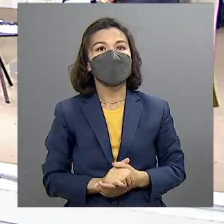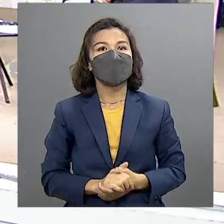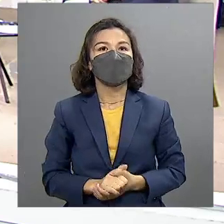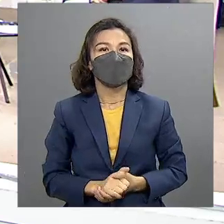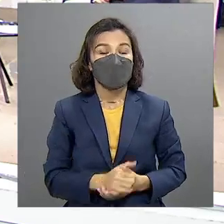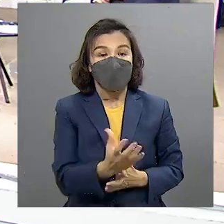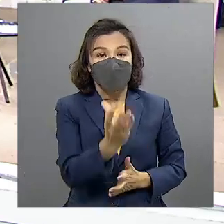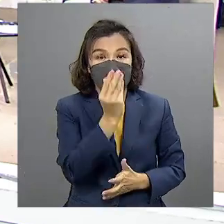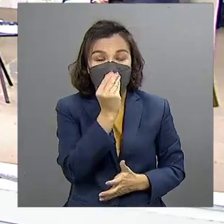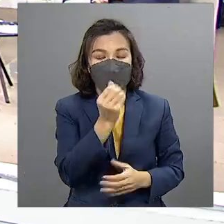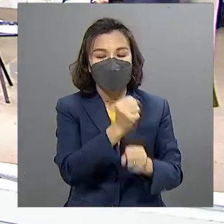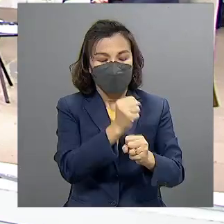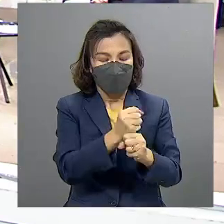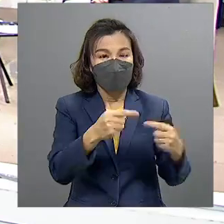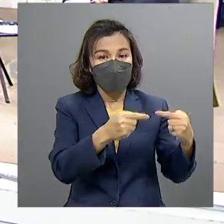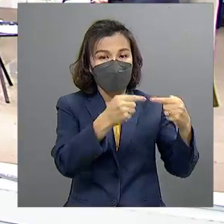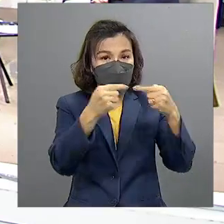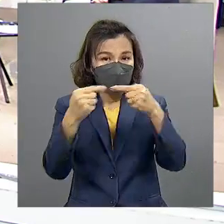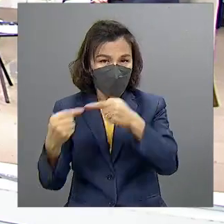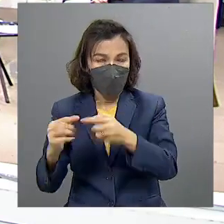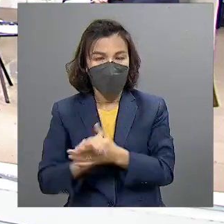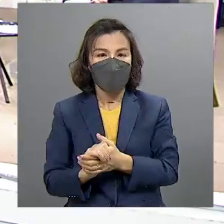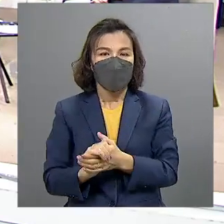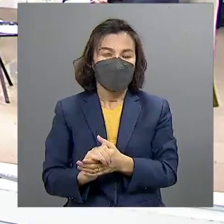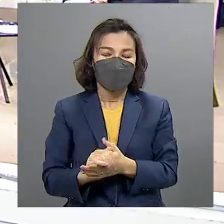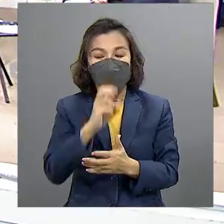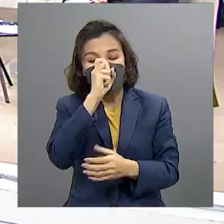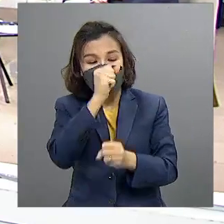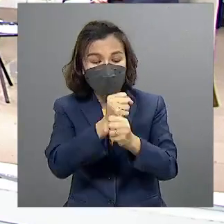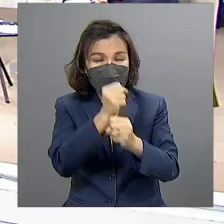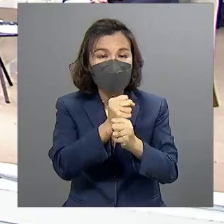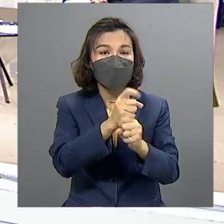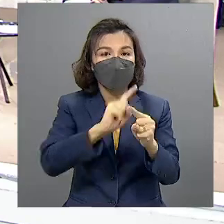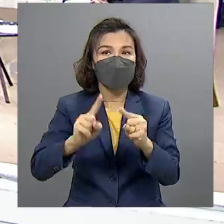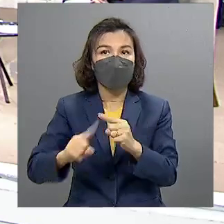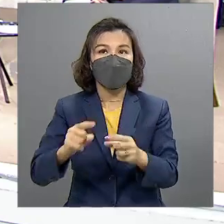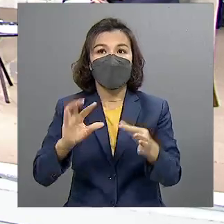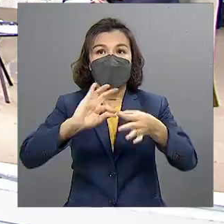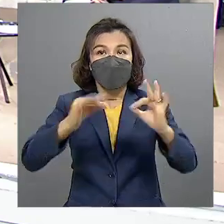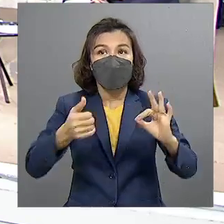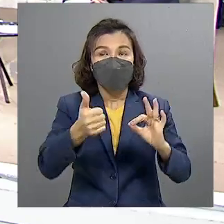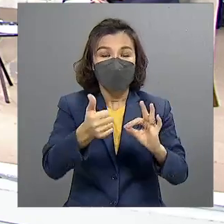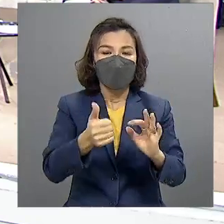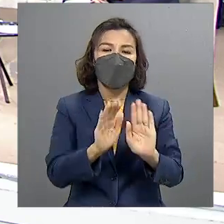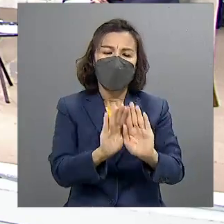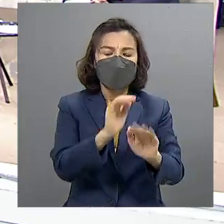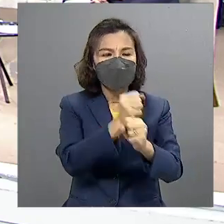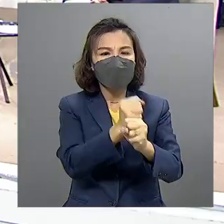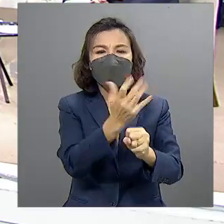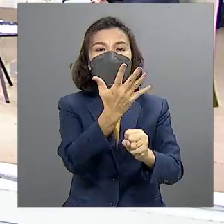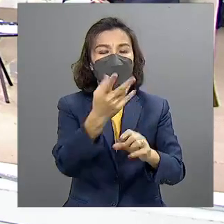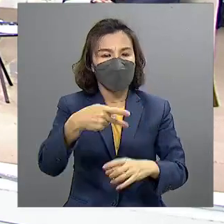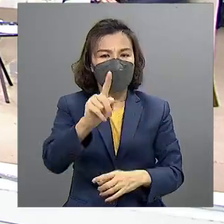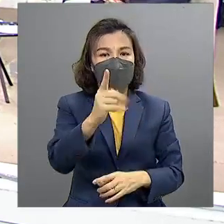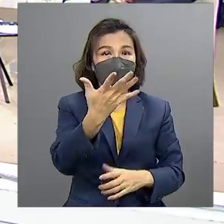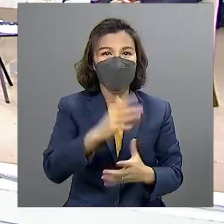ต่อรวมถึงการบอกต่อแล้วก็ลงมือทำจริงๆนะครับเรื่องบางเรื่องเป็นเรื่องที่ดีแต่ถ้าเก็บเอาไว้ไม่ลงมือทำก็จะเท่านั้นนะฮะ ใช่ค่ะและทุกวิกฤตที่ผ่